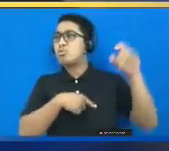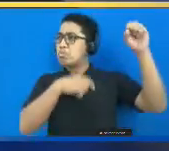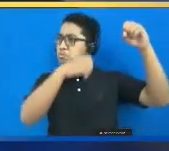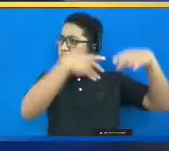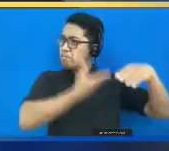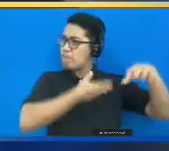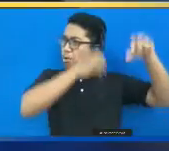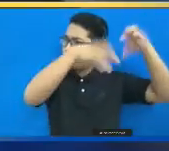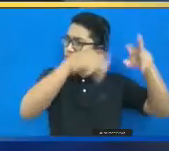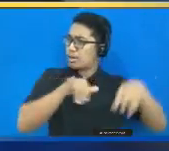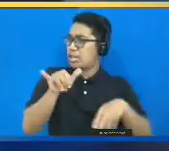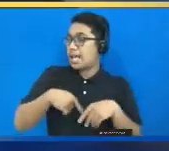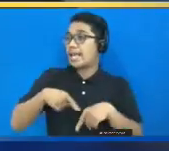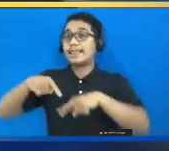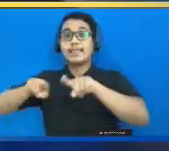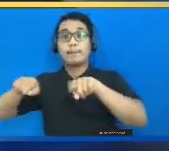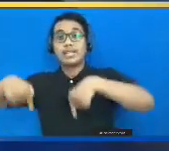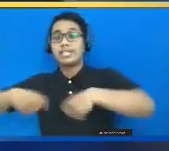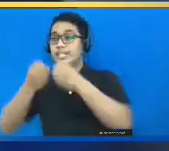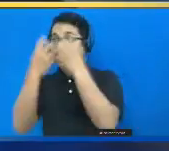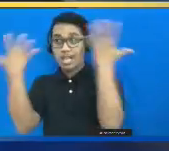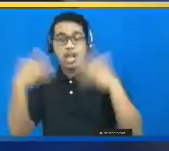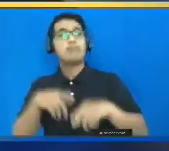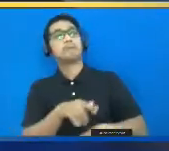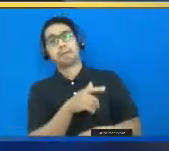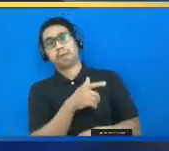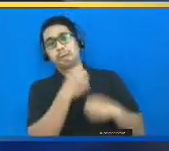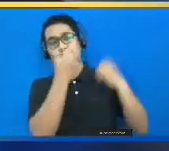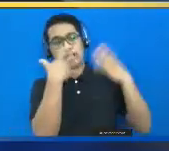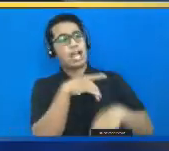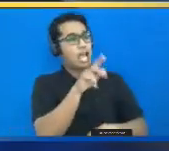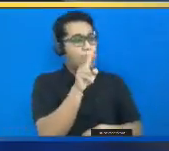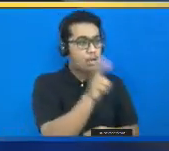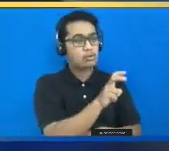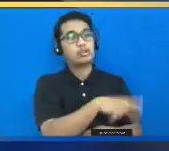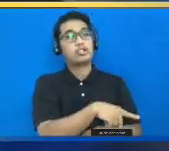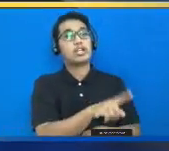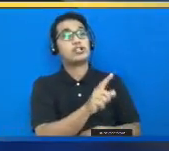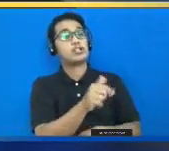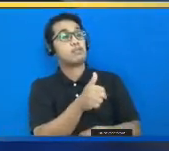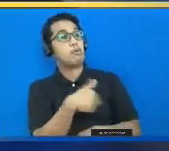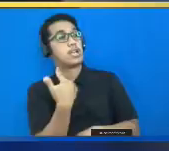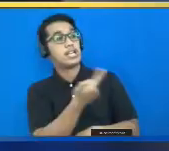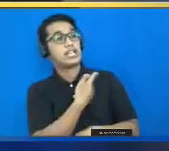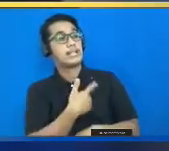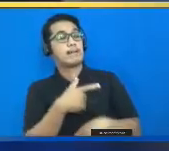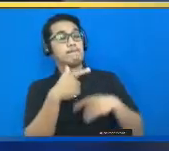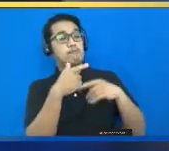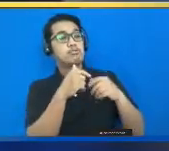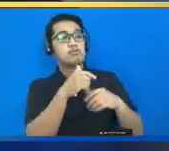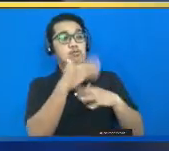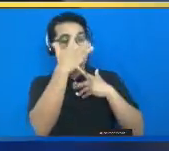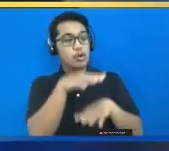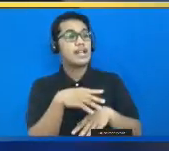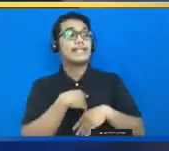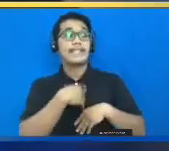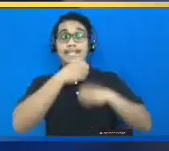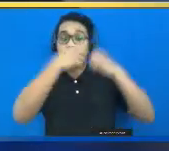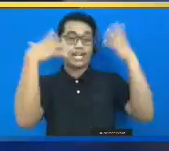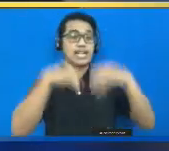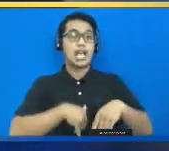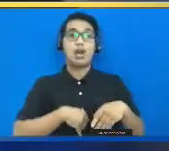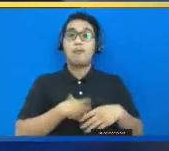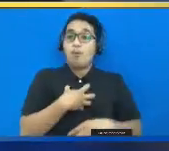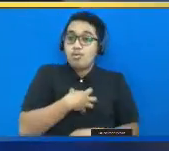cerah karena target market menyiapkan juga cerah Oh mudah-mudahan kita jadi lebih cerah untuk membahasnya hal ini hari ini timmies ya Mbak ovarium secara